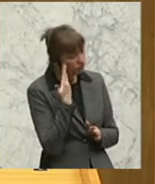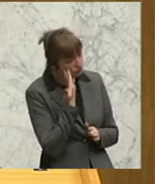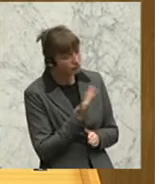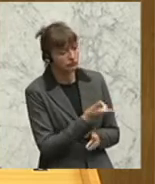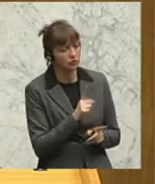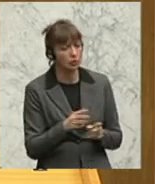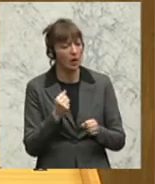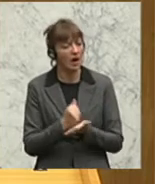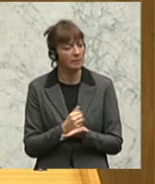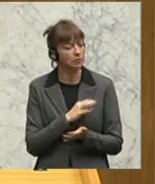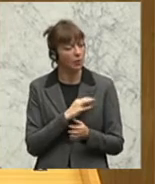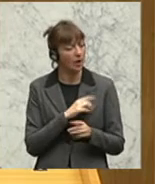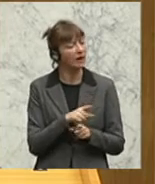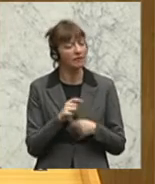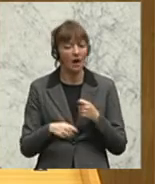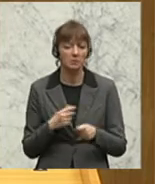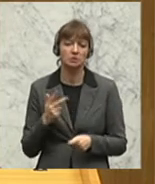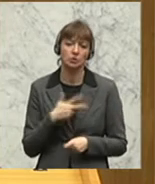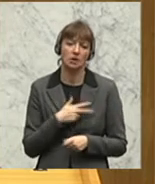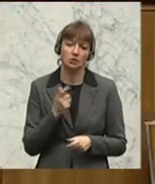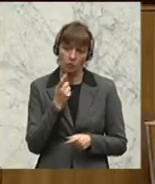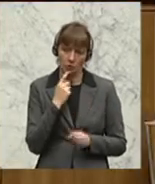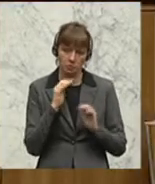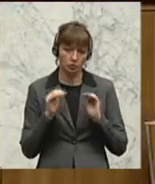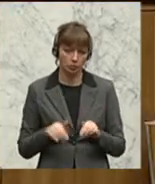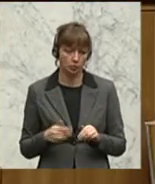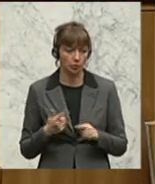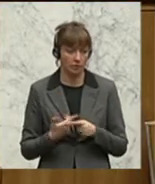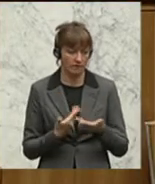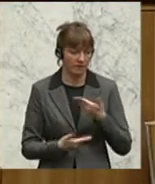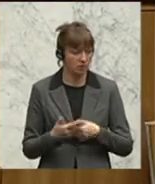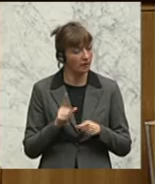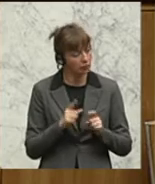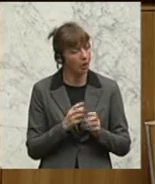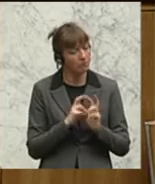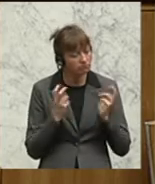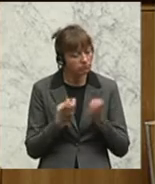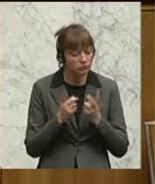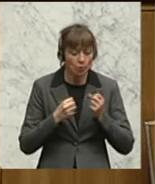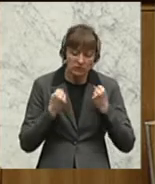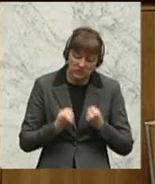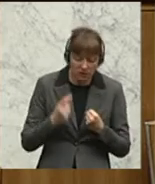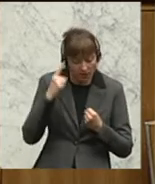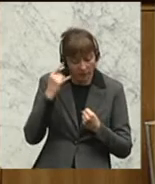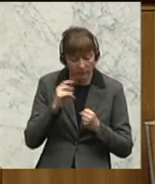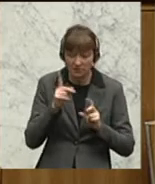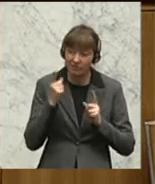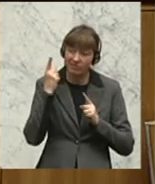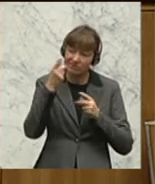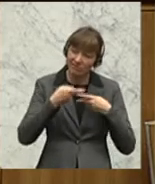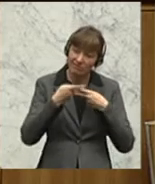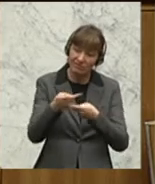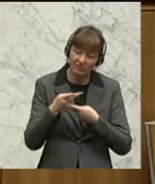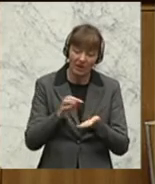des Ressorts Arbeits-, Soziales, Konsumentenschutz und Wirtschaft sicherzustellen, dass der Fernabsatz mit Arzneimitteln in Österreich